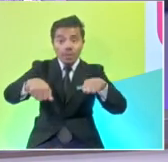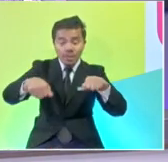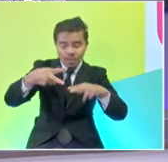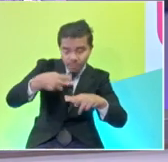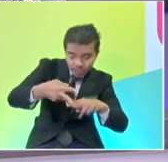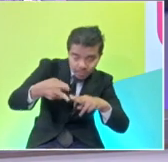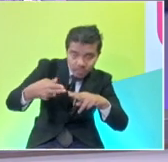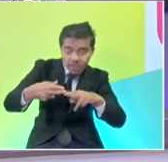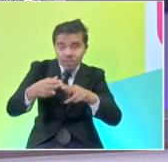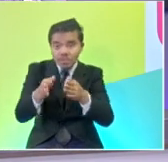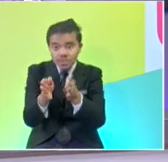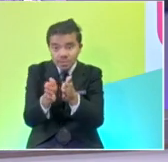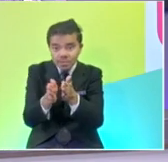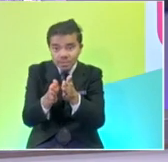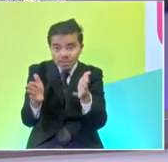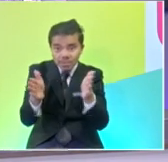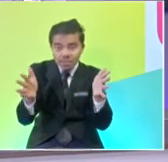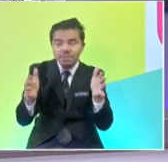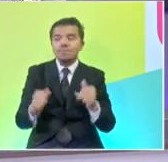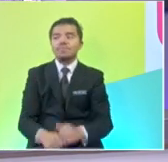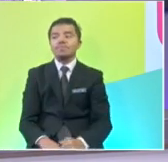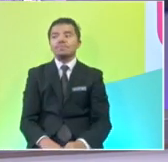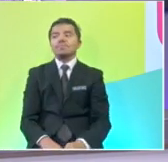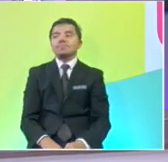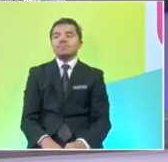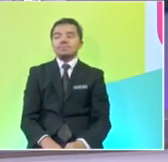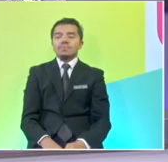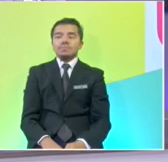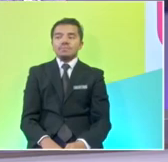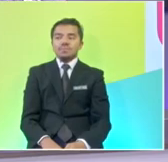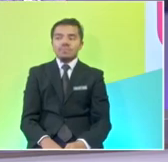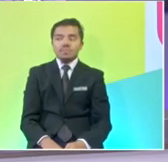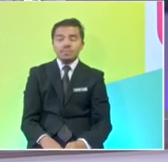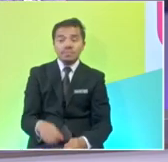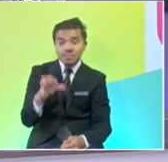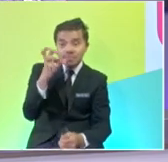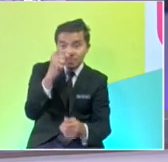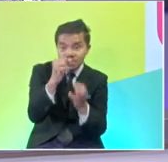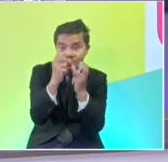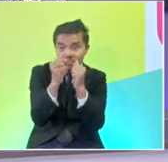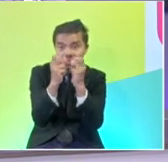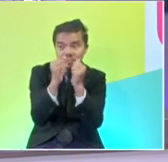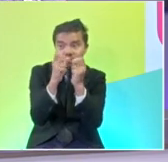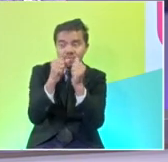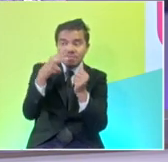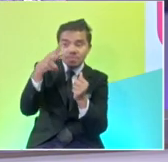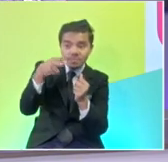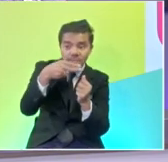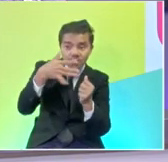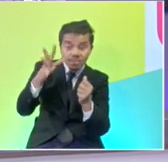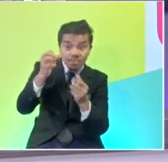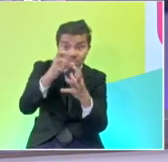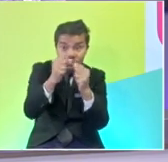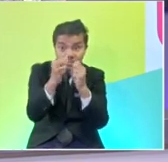sini kita gumpal kan Nah kita gumpal jadi